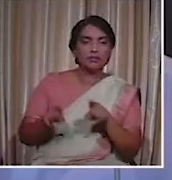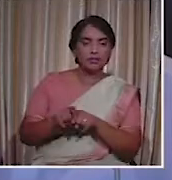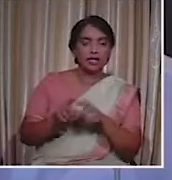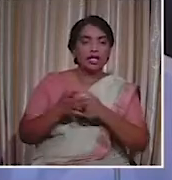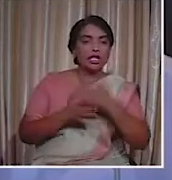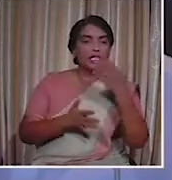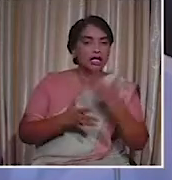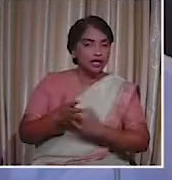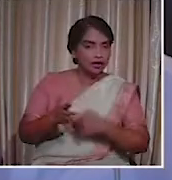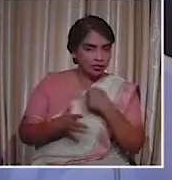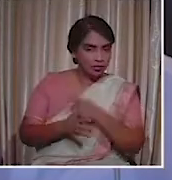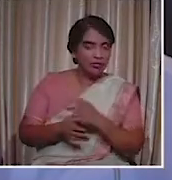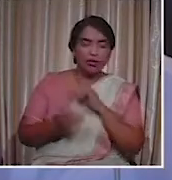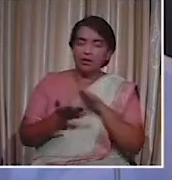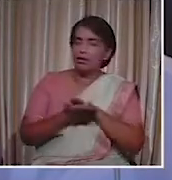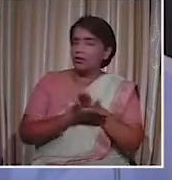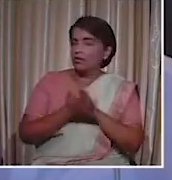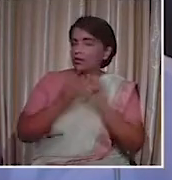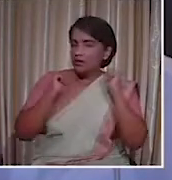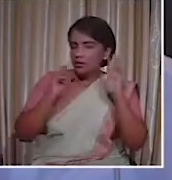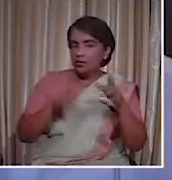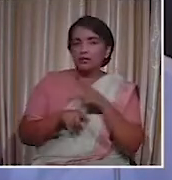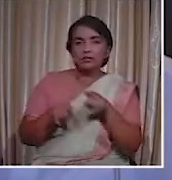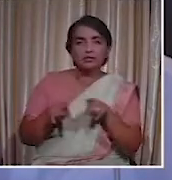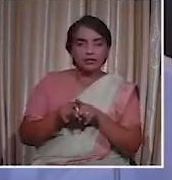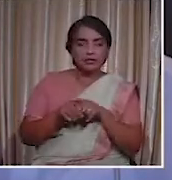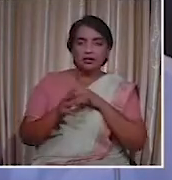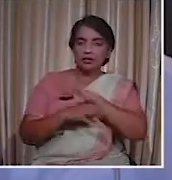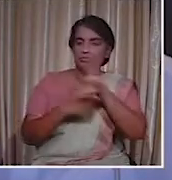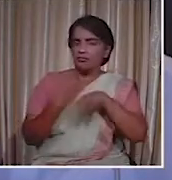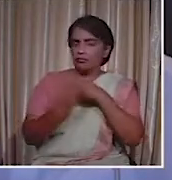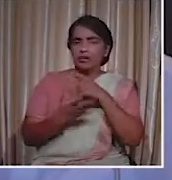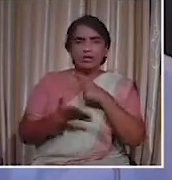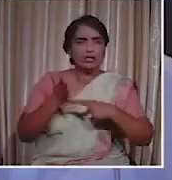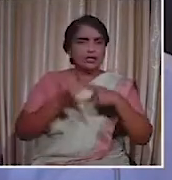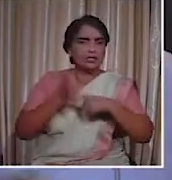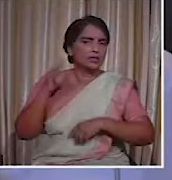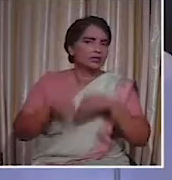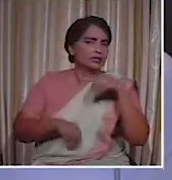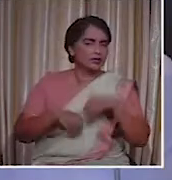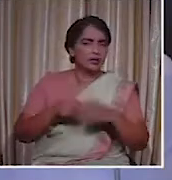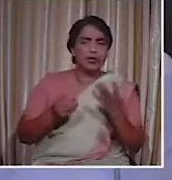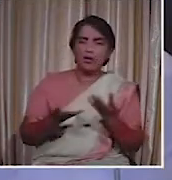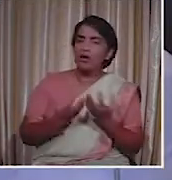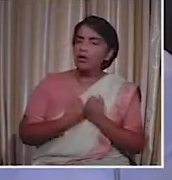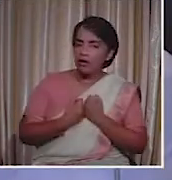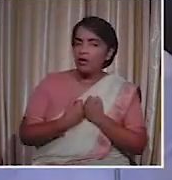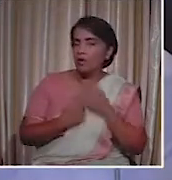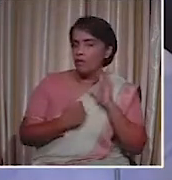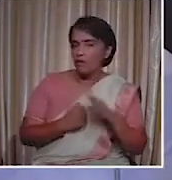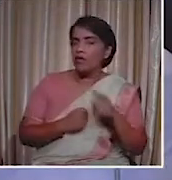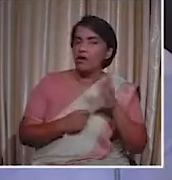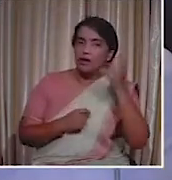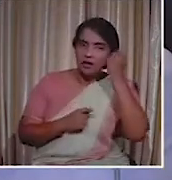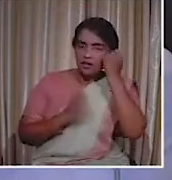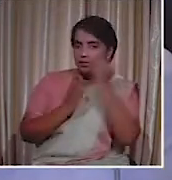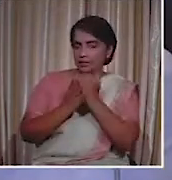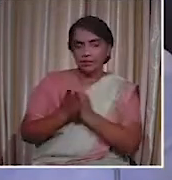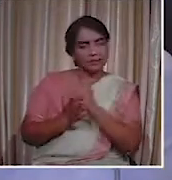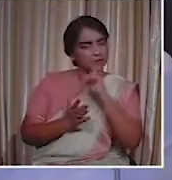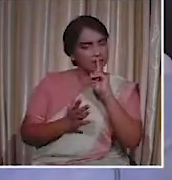වාර්තාව ඉතා පැහැදිලිව මේ මිශ්‍ර ඡන්ද ක්‍රමයකට අවශ්‍යතාවය යෝජනා කර